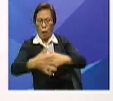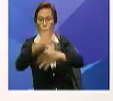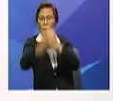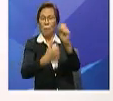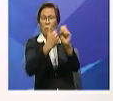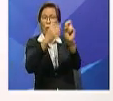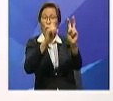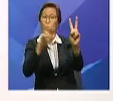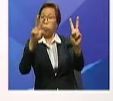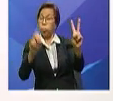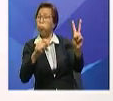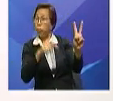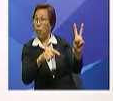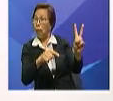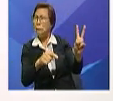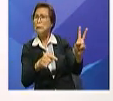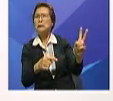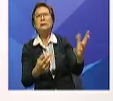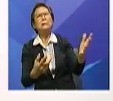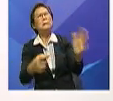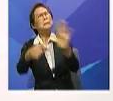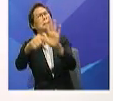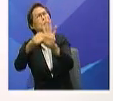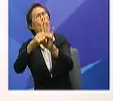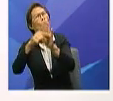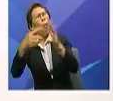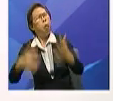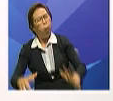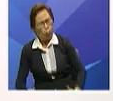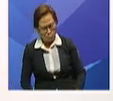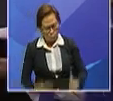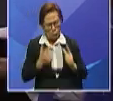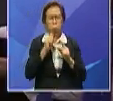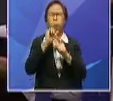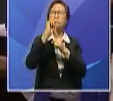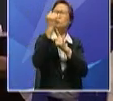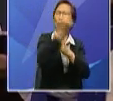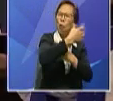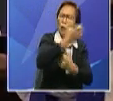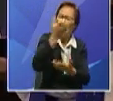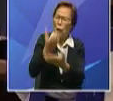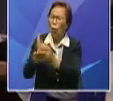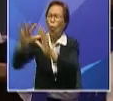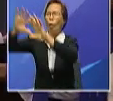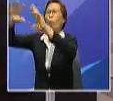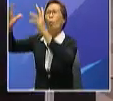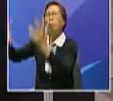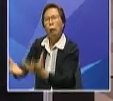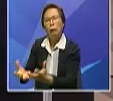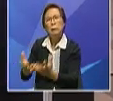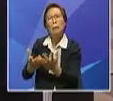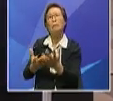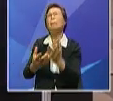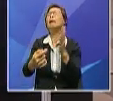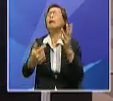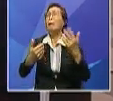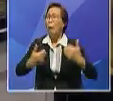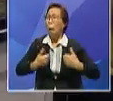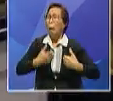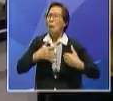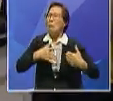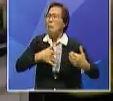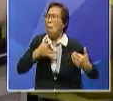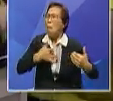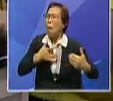tahun 2020 buka saja memberi kesan yang besar terhadap kehidupan sosial dan ekonomi dunia tetapi installnya turut